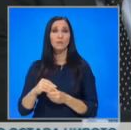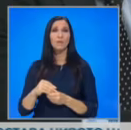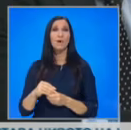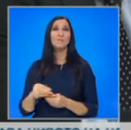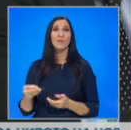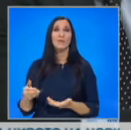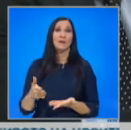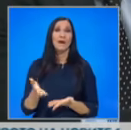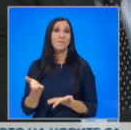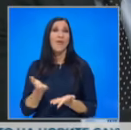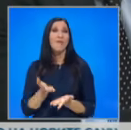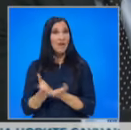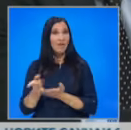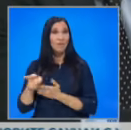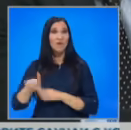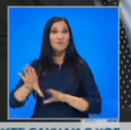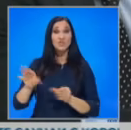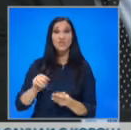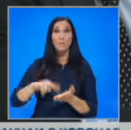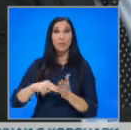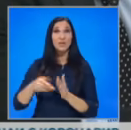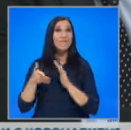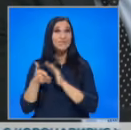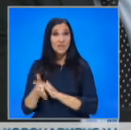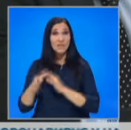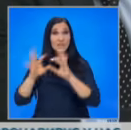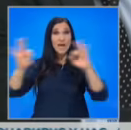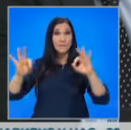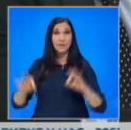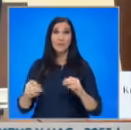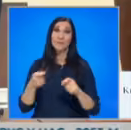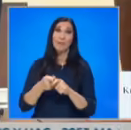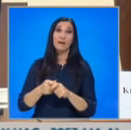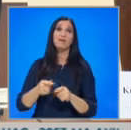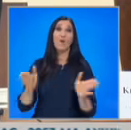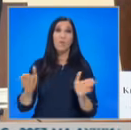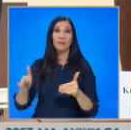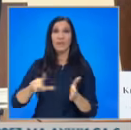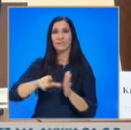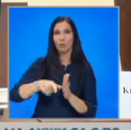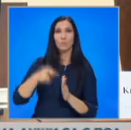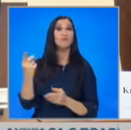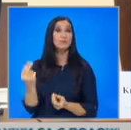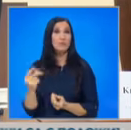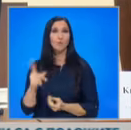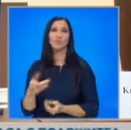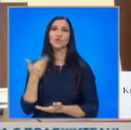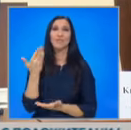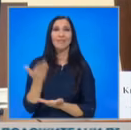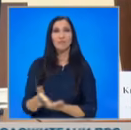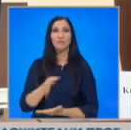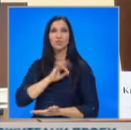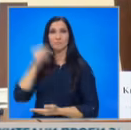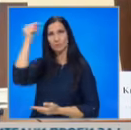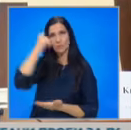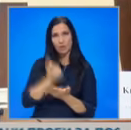това. Всички проекти вътре, те са рамкирани да се реализират в даден срок. Това са средства, които ще дадат шанса